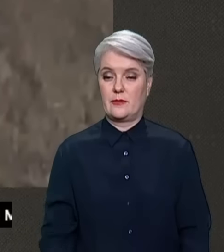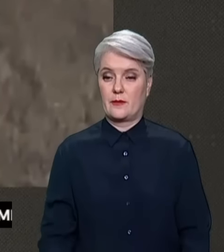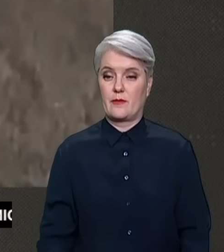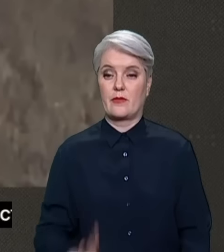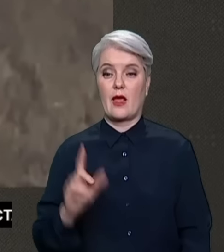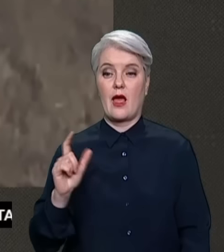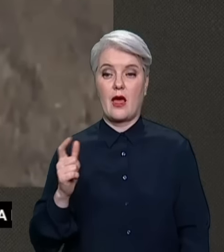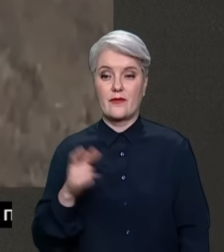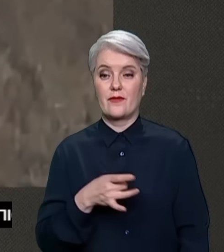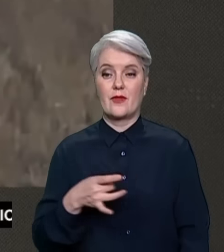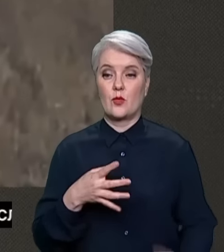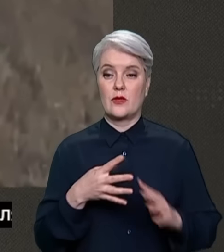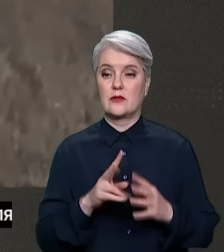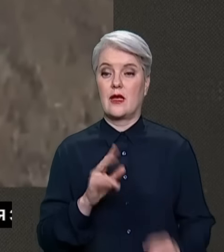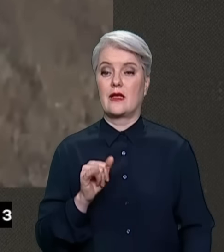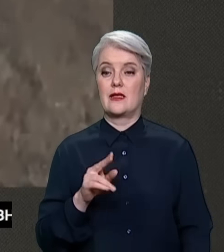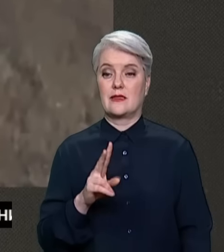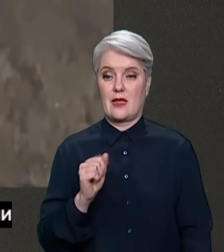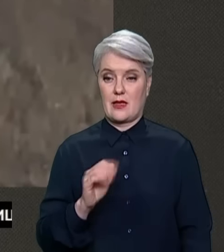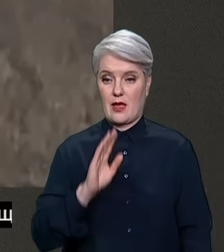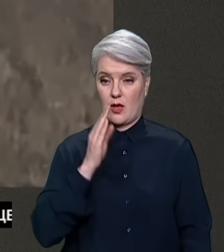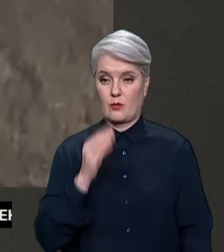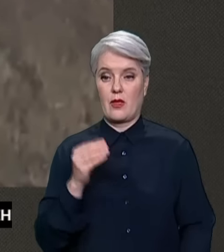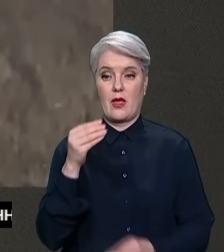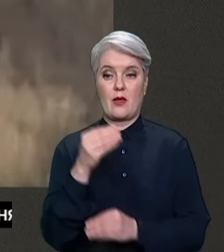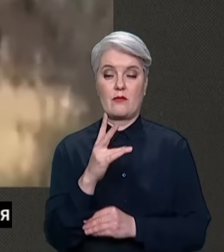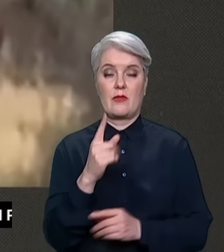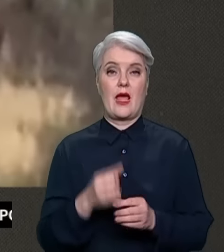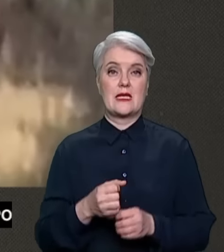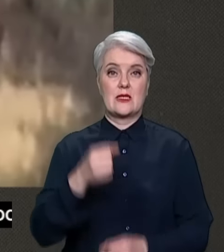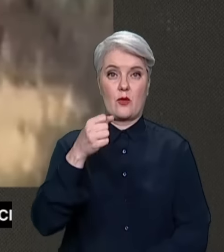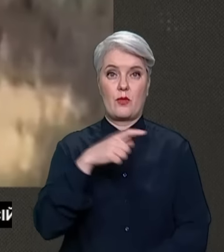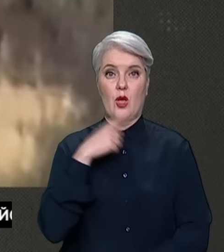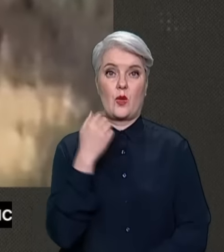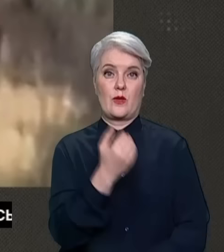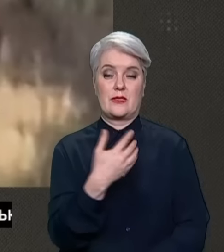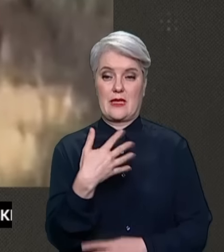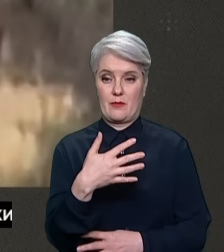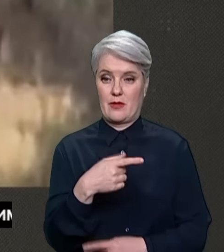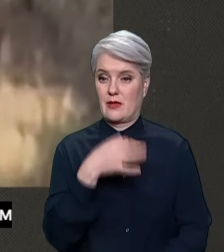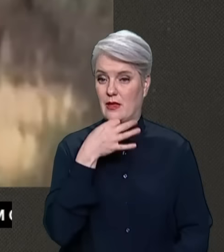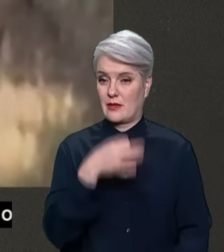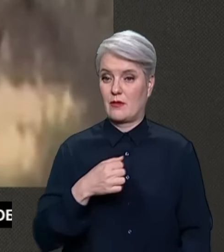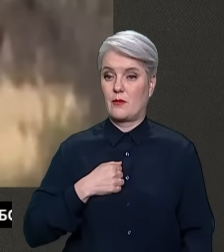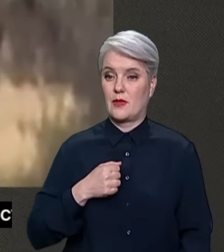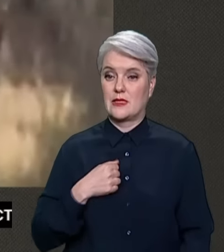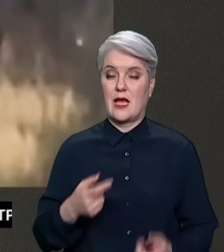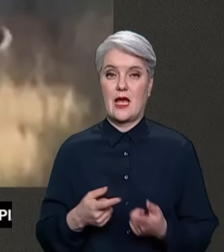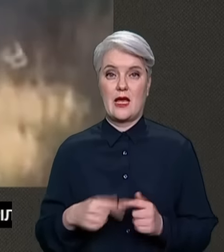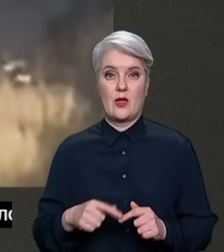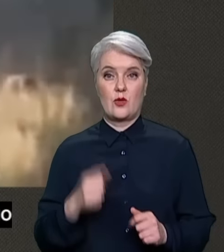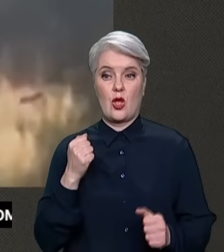Харківщині в районі села Кислівка окупанти вивісили на стовпі російський прапор. Це не сподобалося бійцям роти